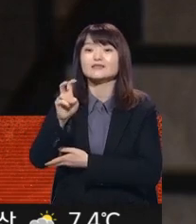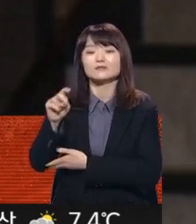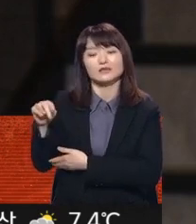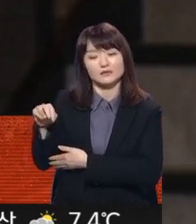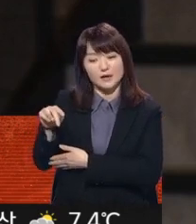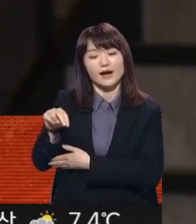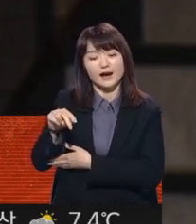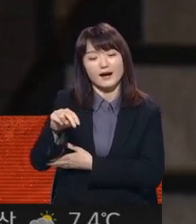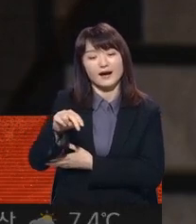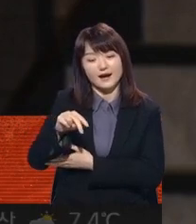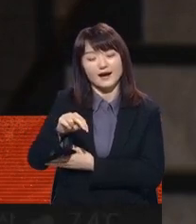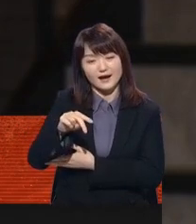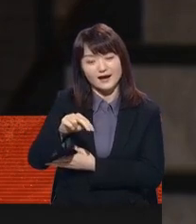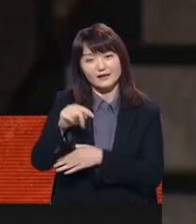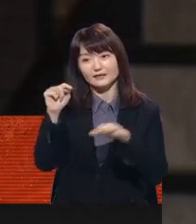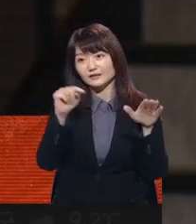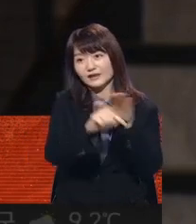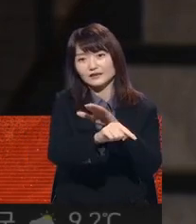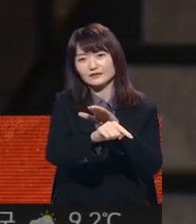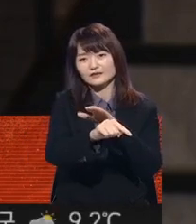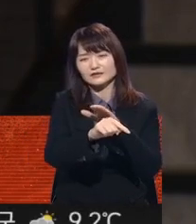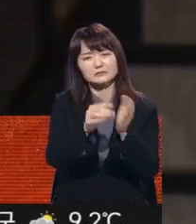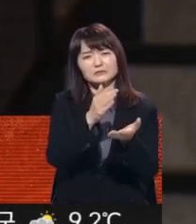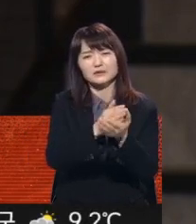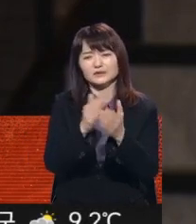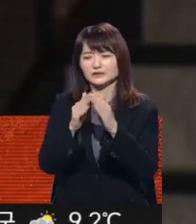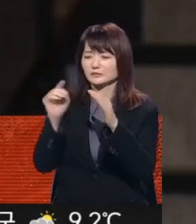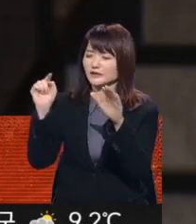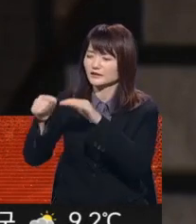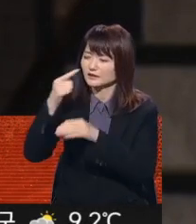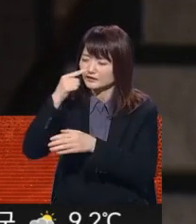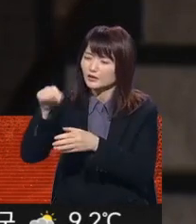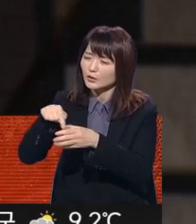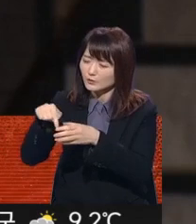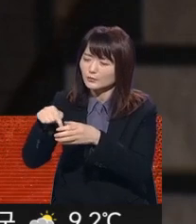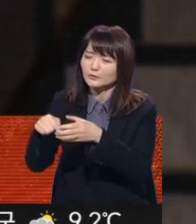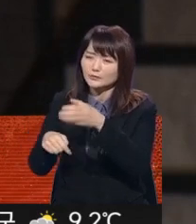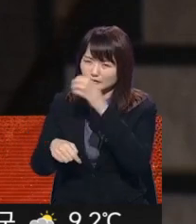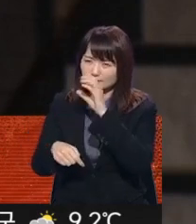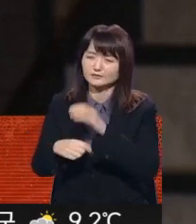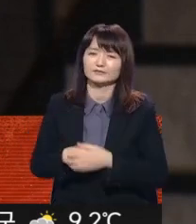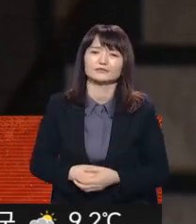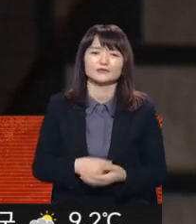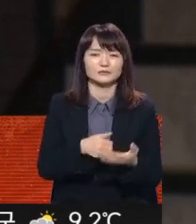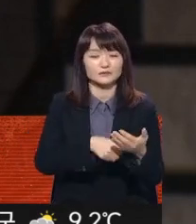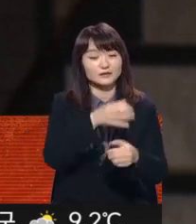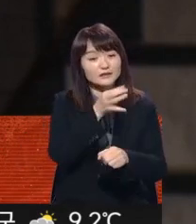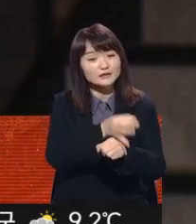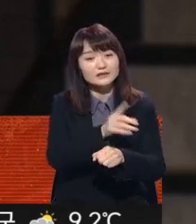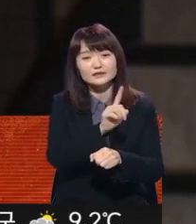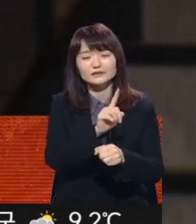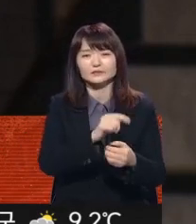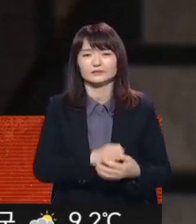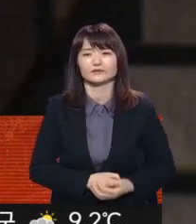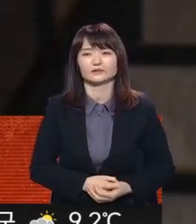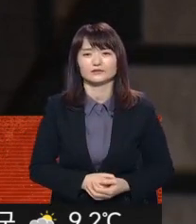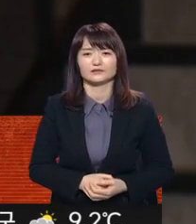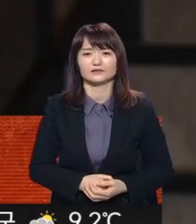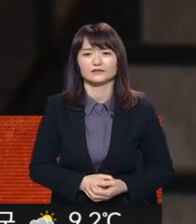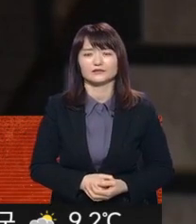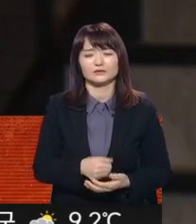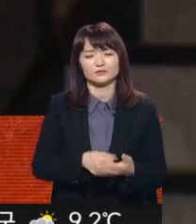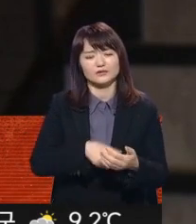집에 가가지고 커피 타 먹으면 되죠. 아... 그리고 이제 쇼핑을 하는 게 이게 이제 결정적인 건데, 쇼핑을 하는데